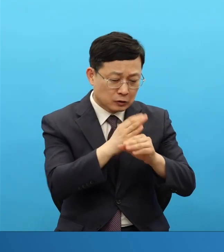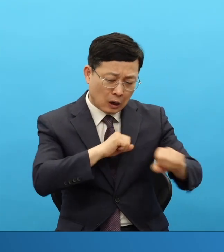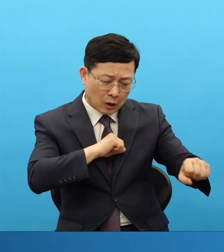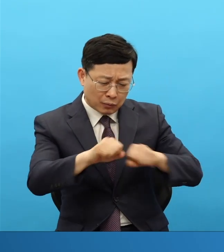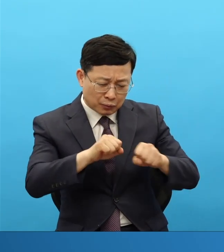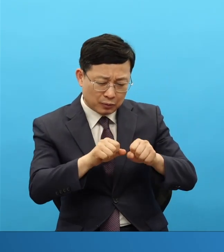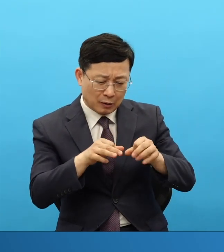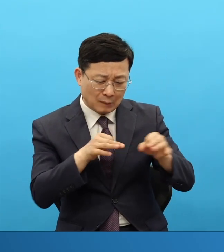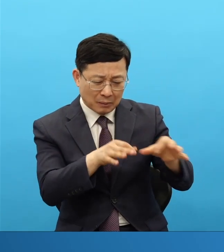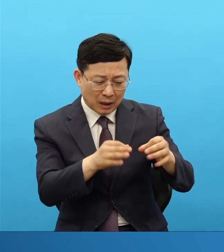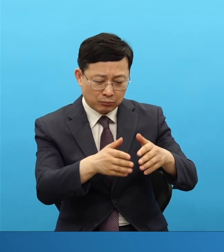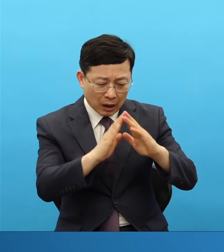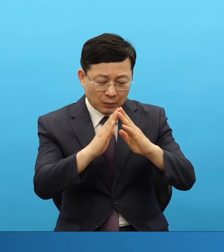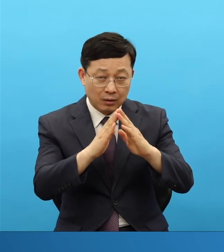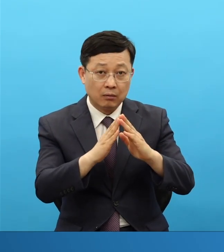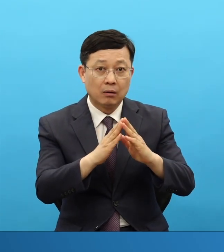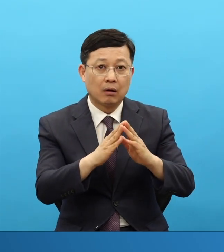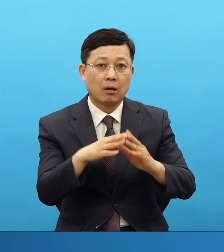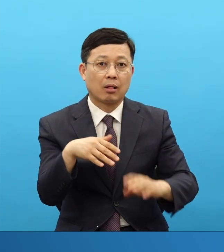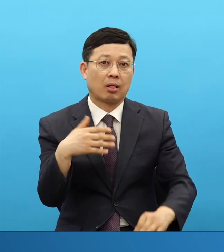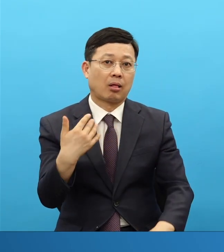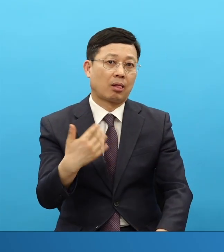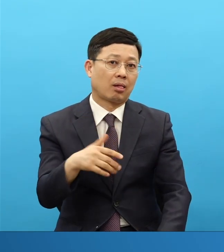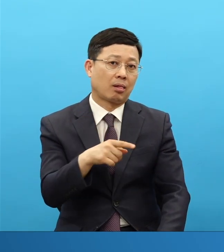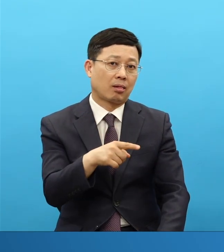this. 많은 사람들이